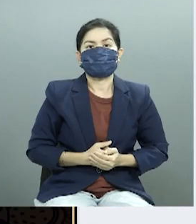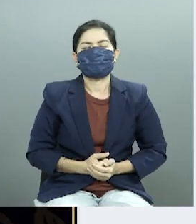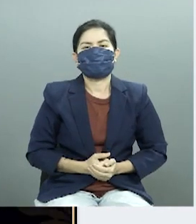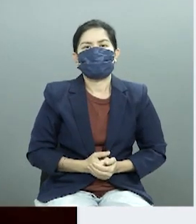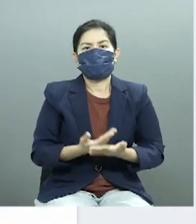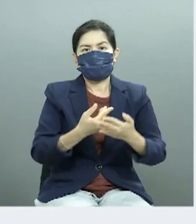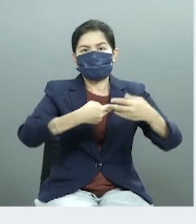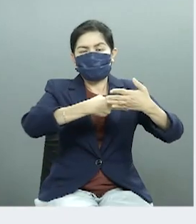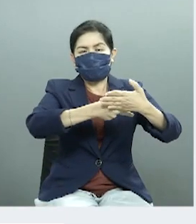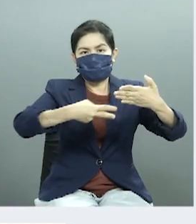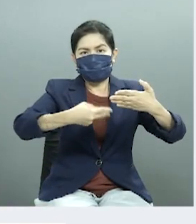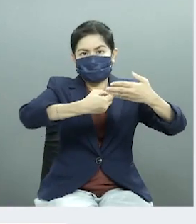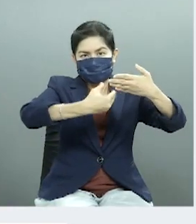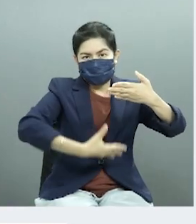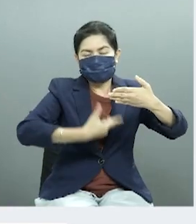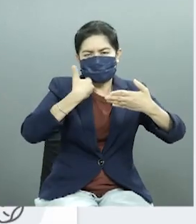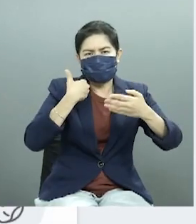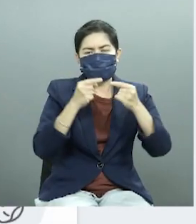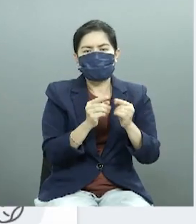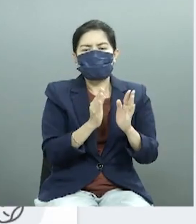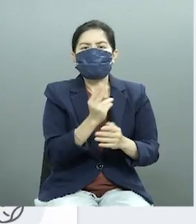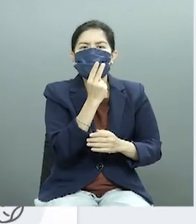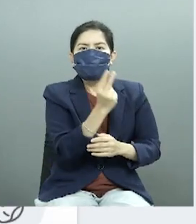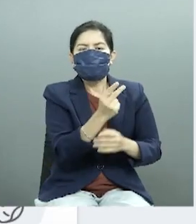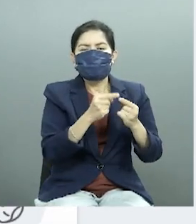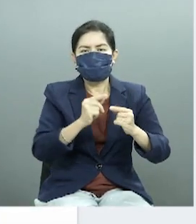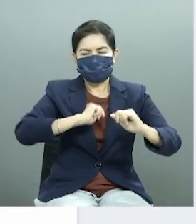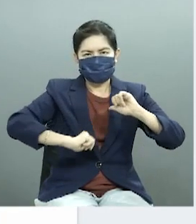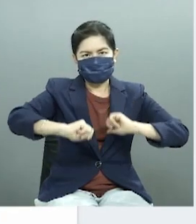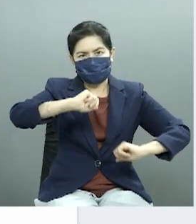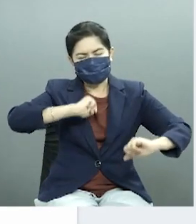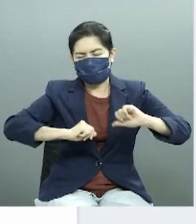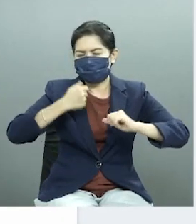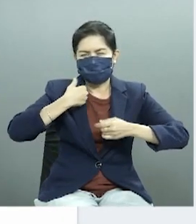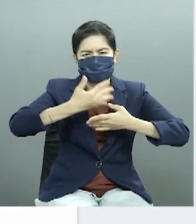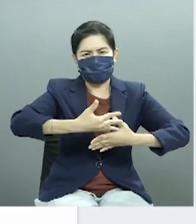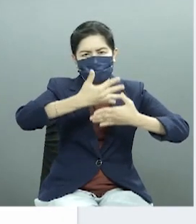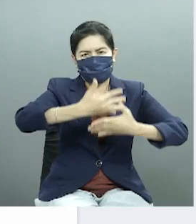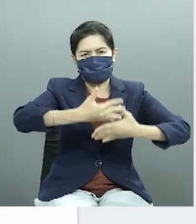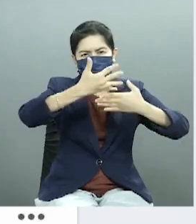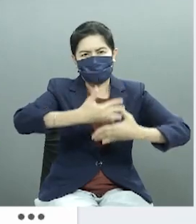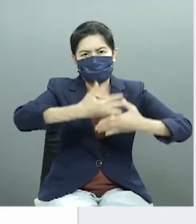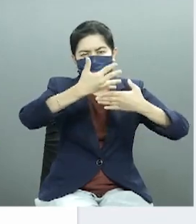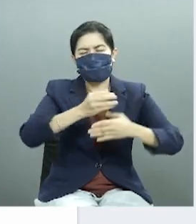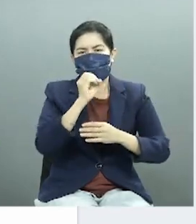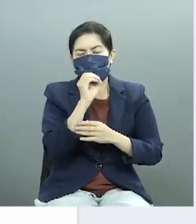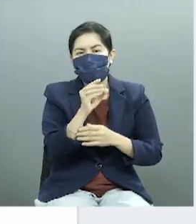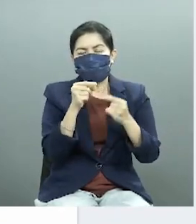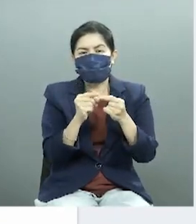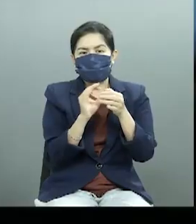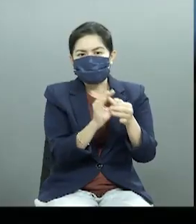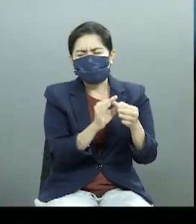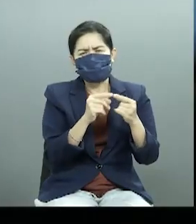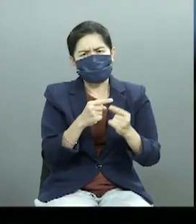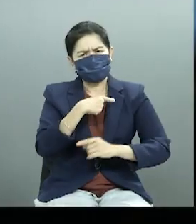นี่คือความคิดเห็นจากแฟนละครจากเจ้าพระยาสุอิรวดีกว่า400ข้อความที่บอกเล่าฉากที่ชื่นชอบในละคร